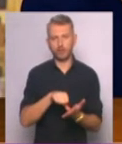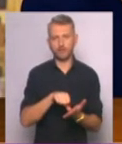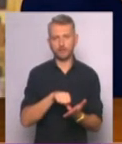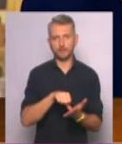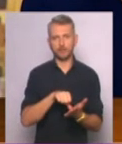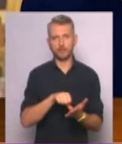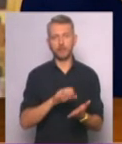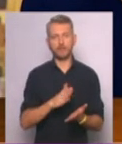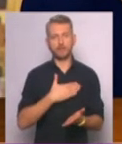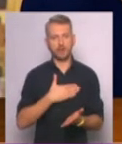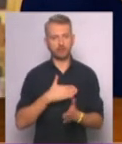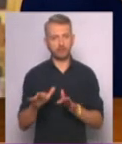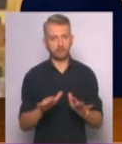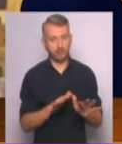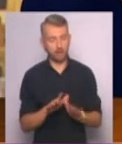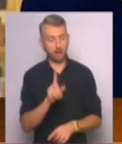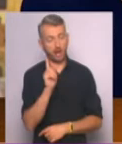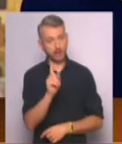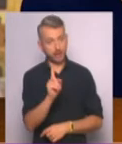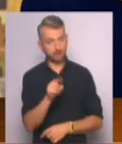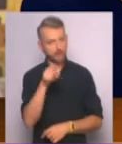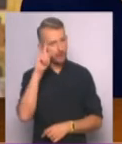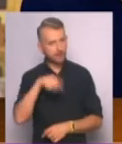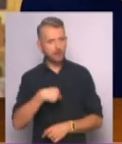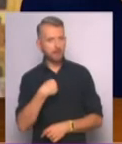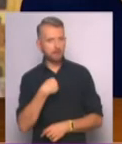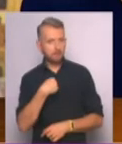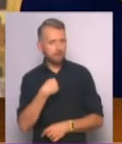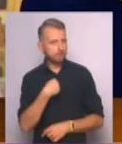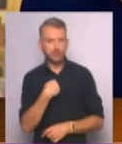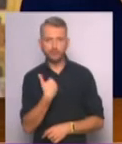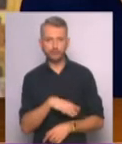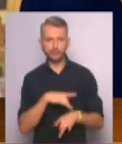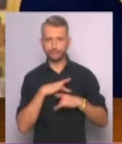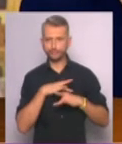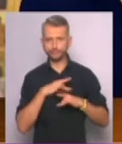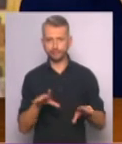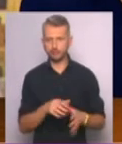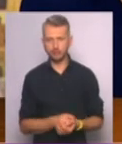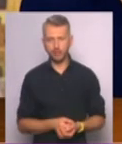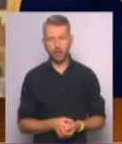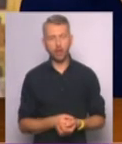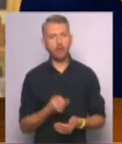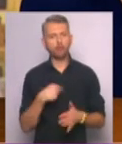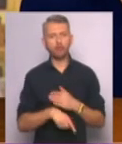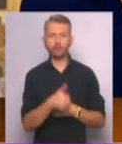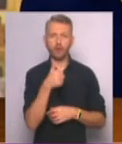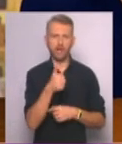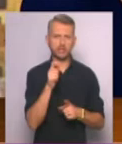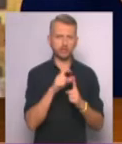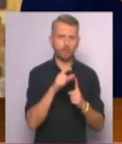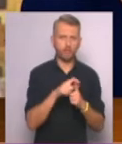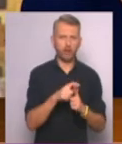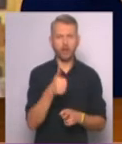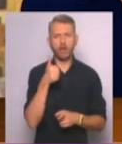в наших справах, але, ви знаєте, ми дійшли до краю, тому що гарні слова,